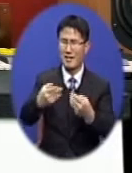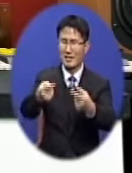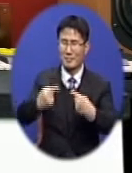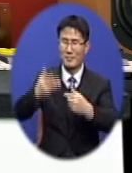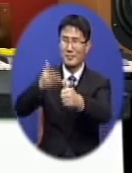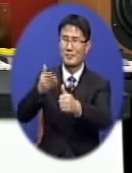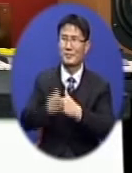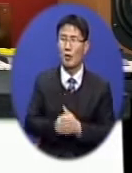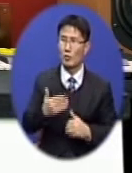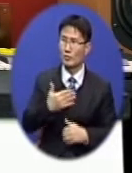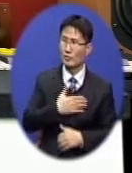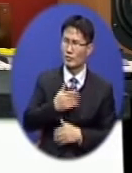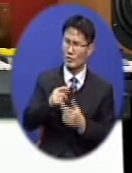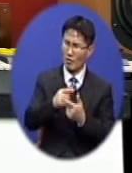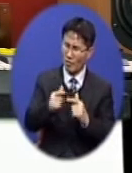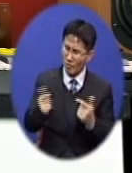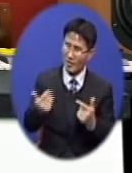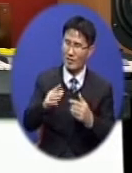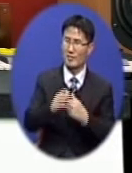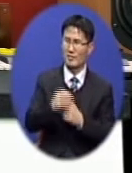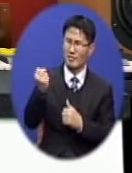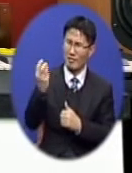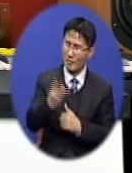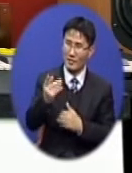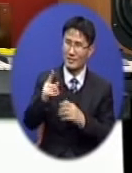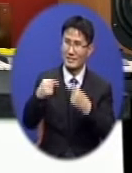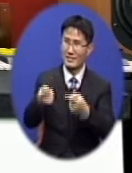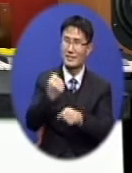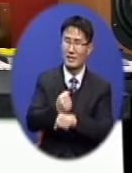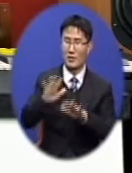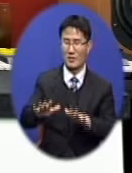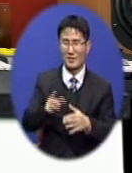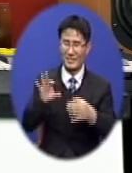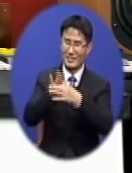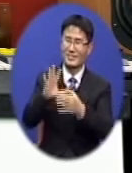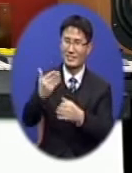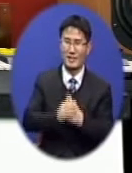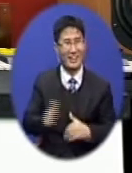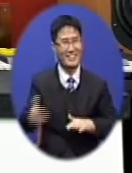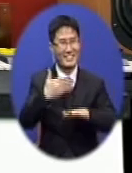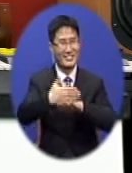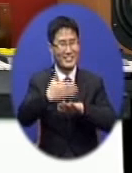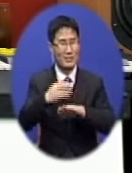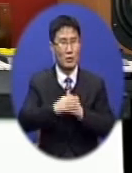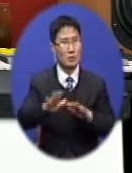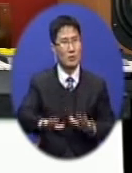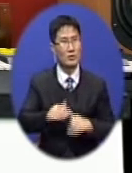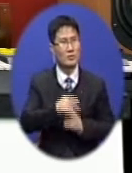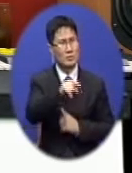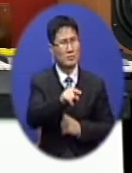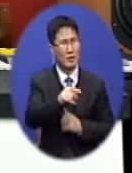바라고 네. 저도 여러 번 지금 시도를 했는데 오늘 예. 연결이 됐네요. 아유, 아~ 고맙습니다. 네. 감사합니다. 예. 오늘